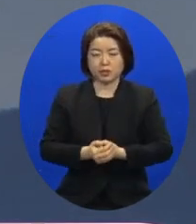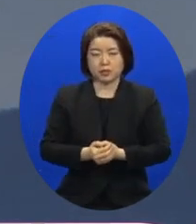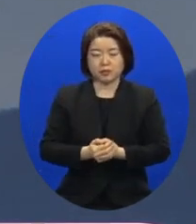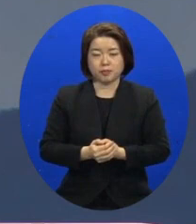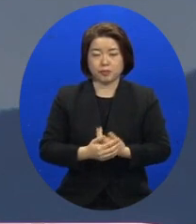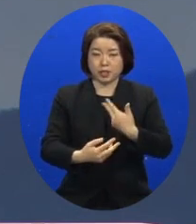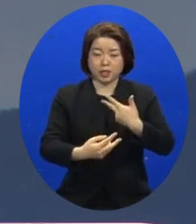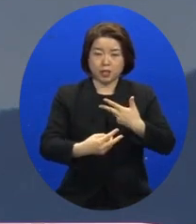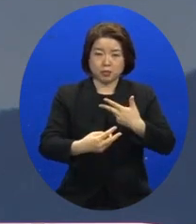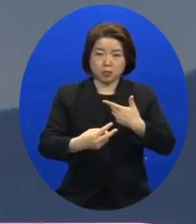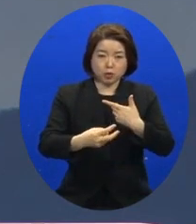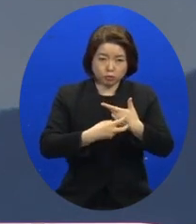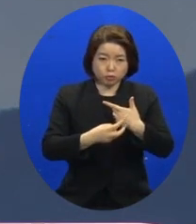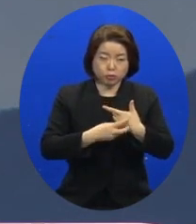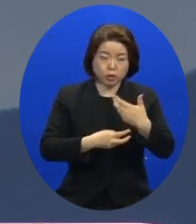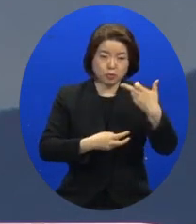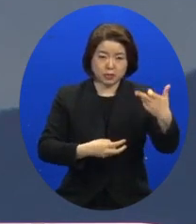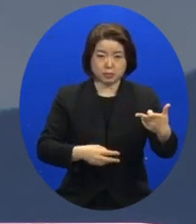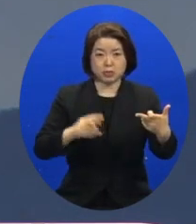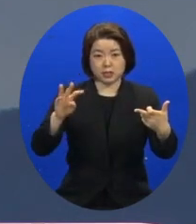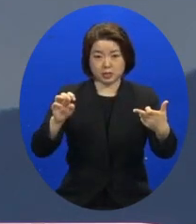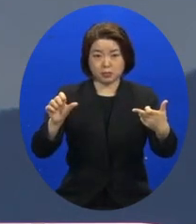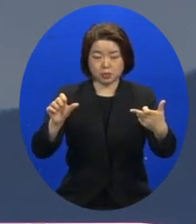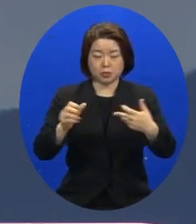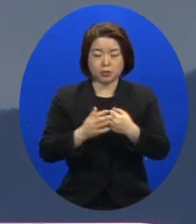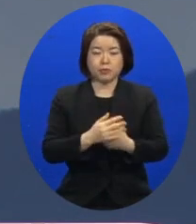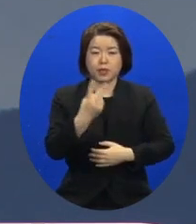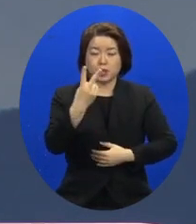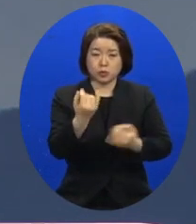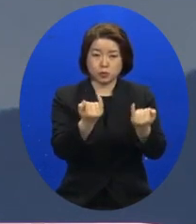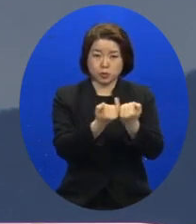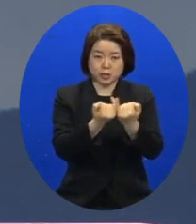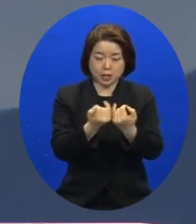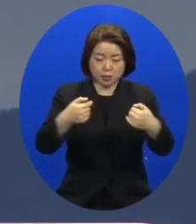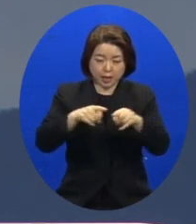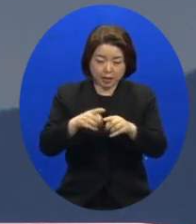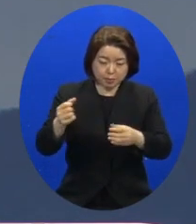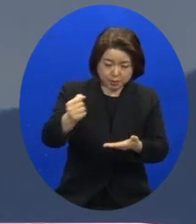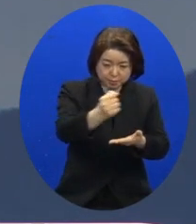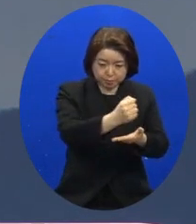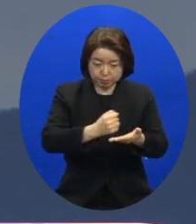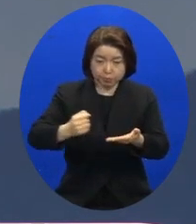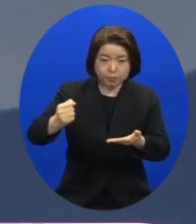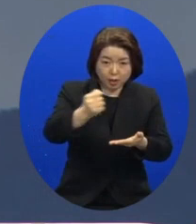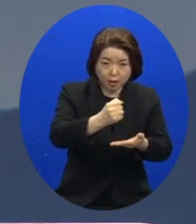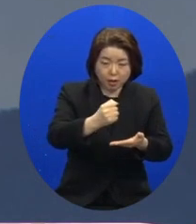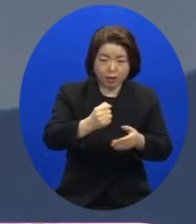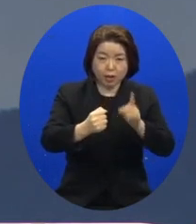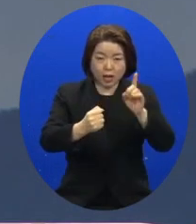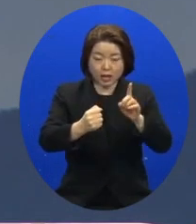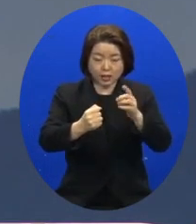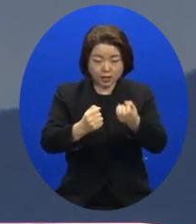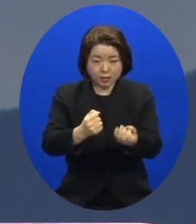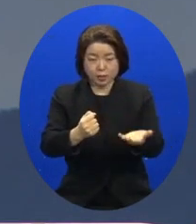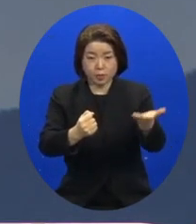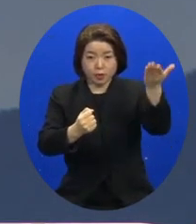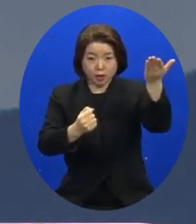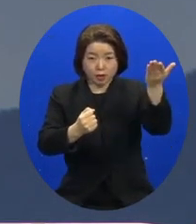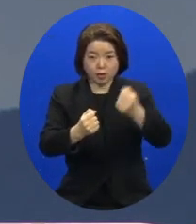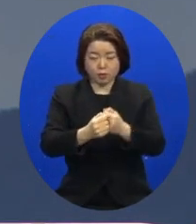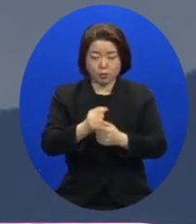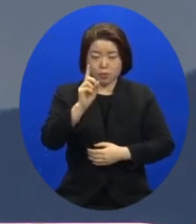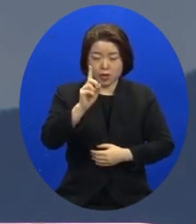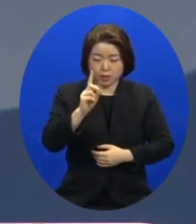17장 35절에 두 여자가 함께 맷돌을 갈고 있음에 하나는 데려감을 얻고